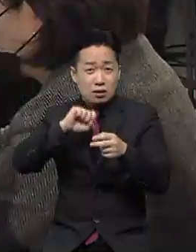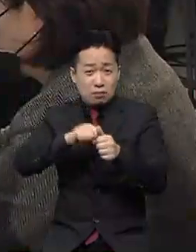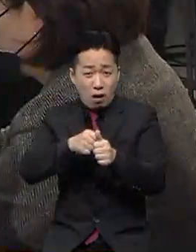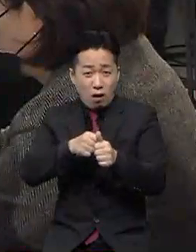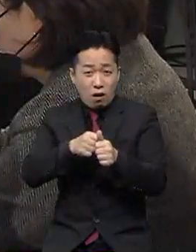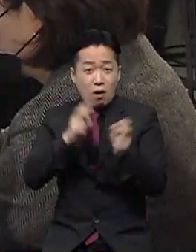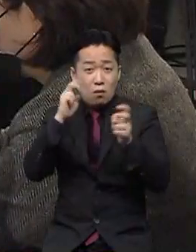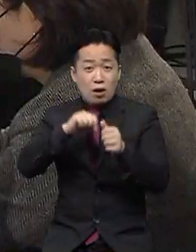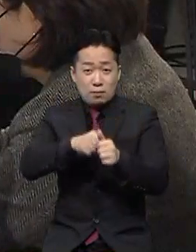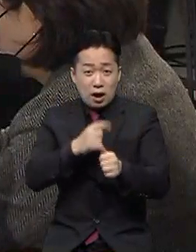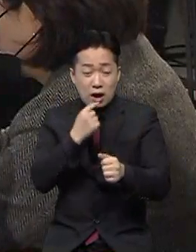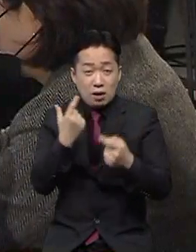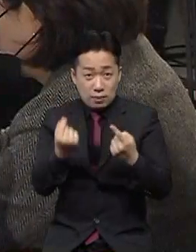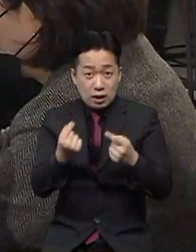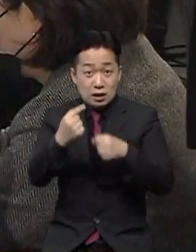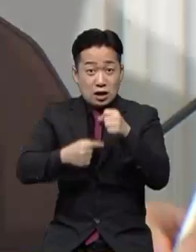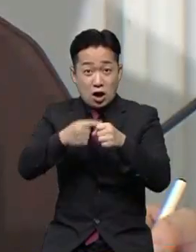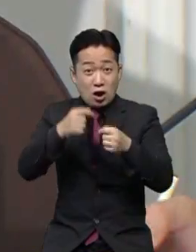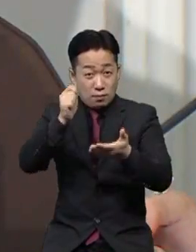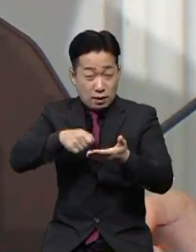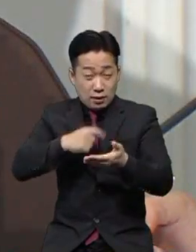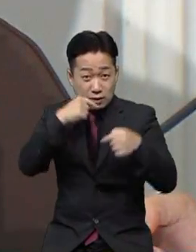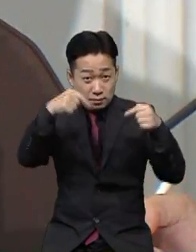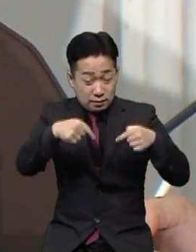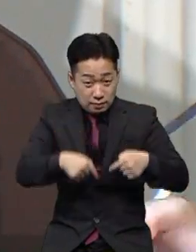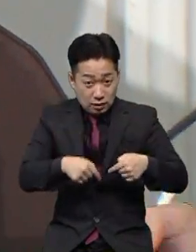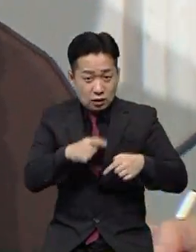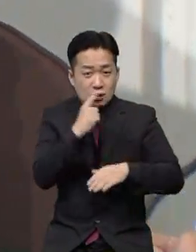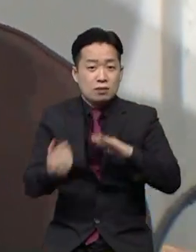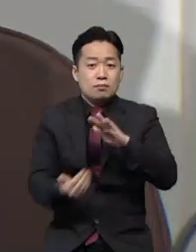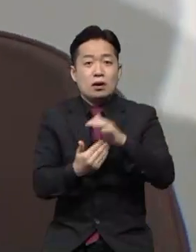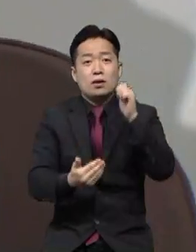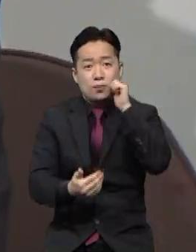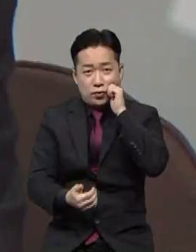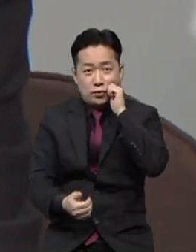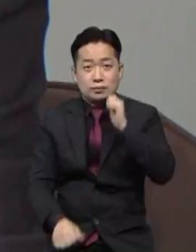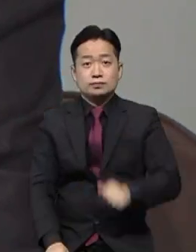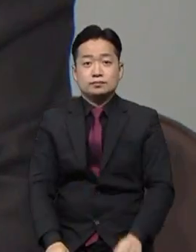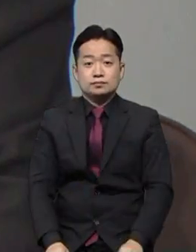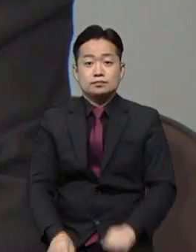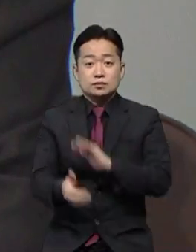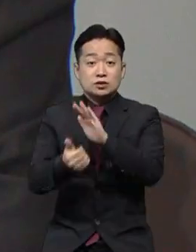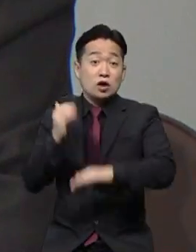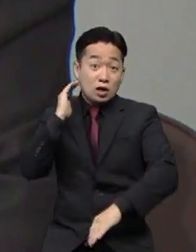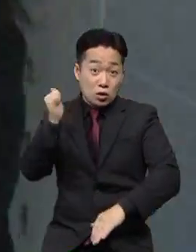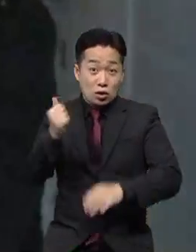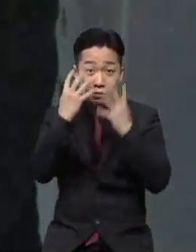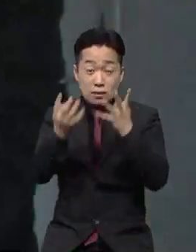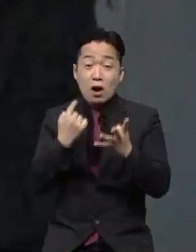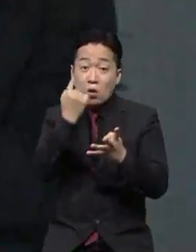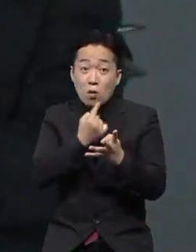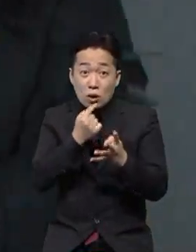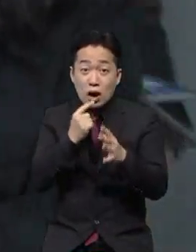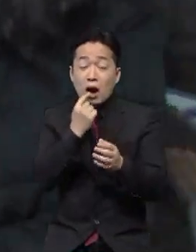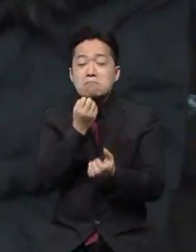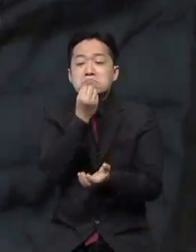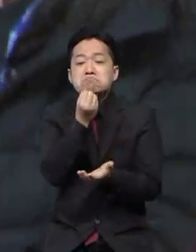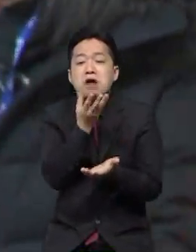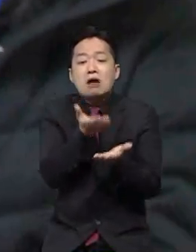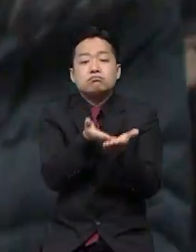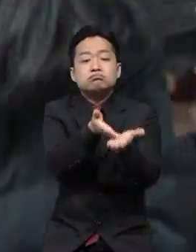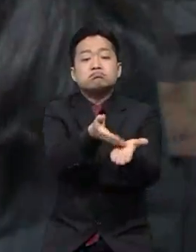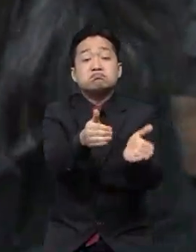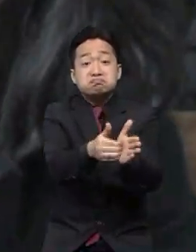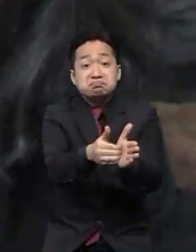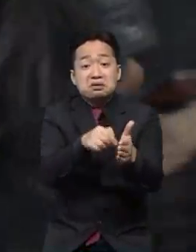당론 채택과 연내 처리를 거론했지만 실제로는 이뤄지지 않았습니다. 전직 대통령 사면론도 막상 꺼내는 놨지만